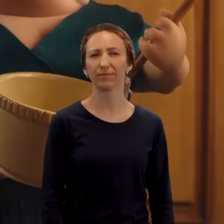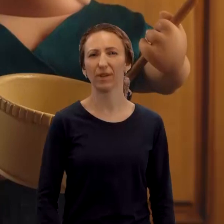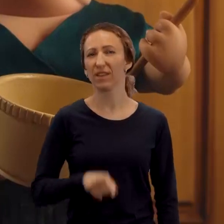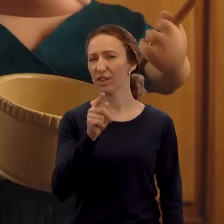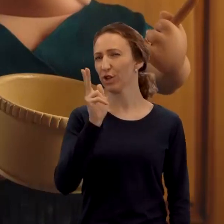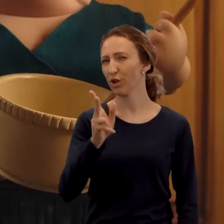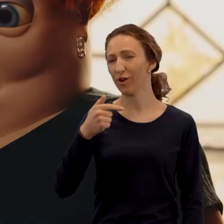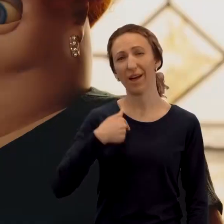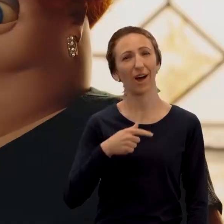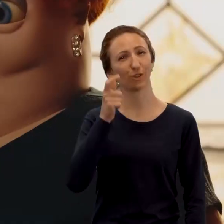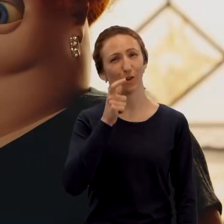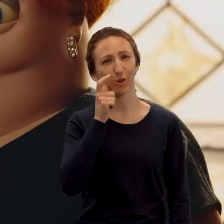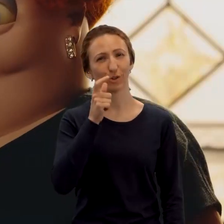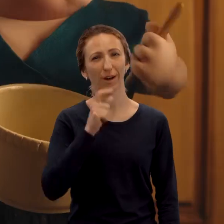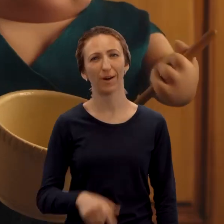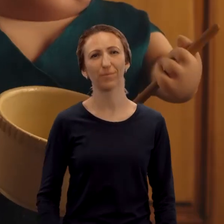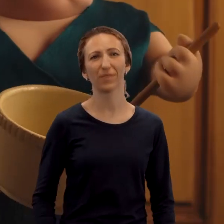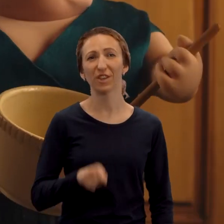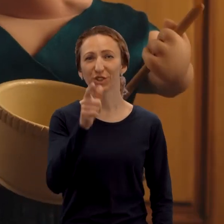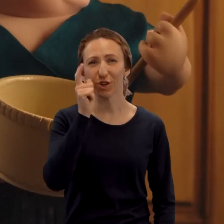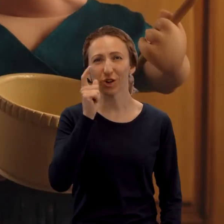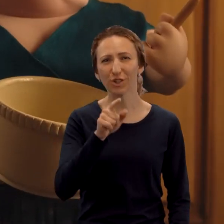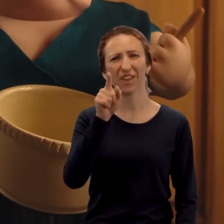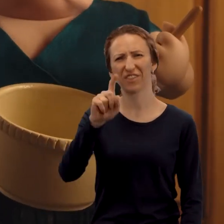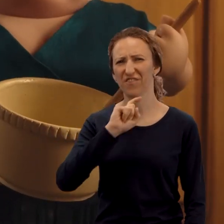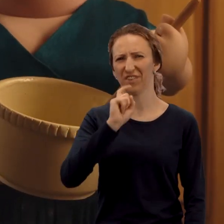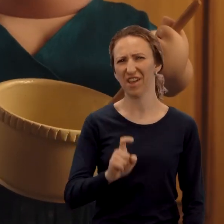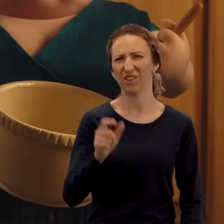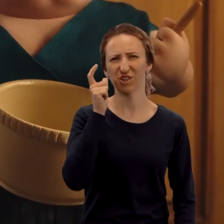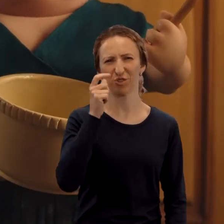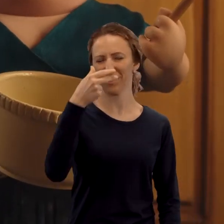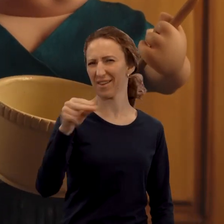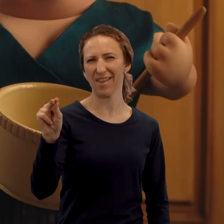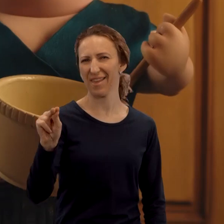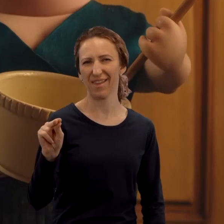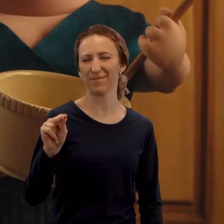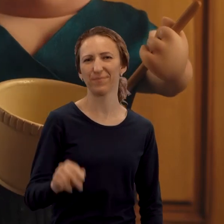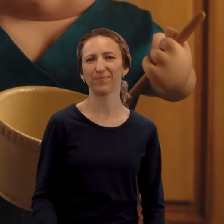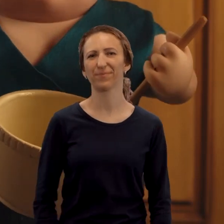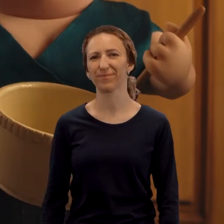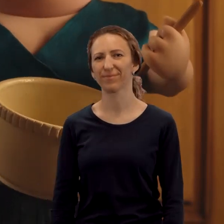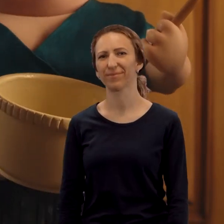A ty kto taka? Ja jestem ciotka Chyba na ciotkę jesteś za złota